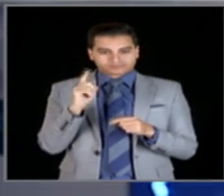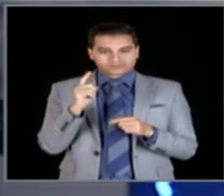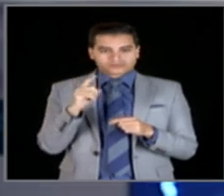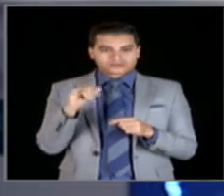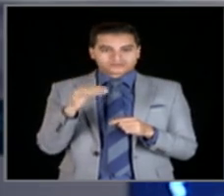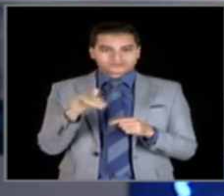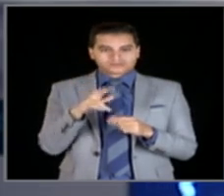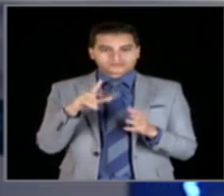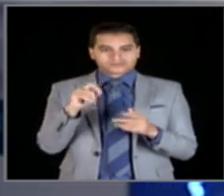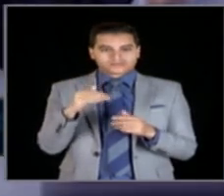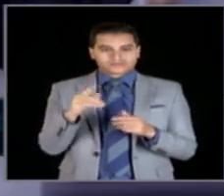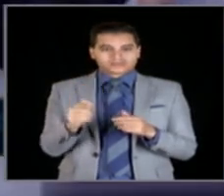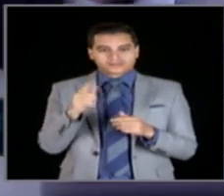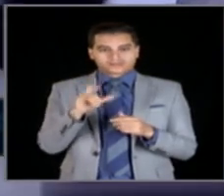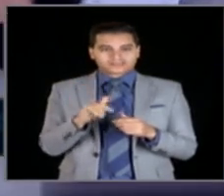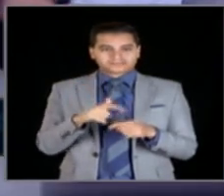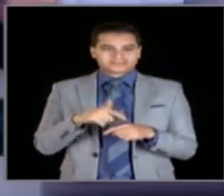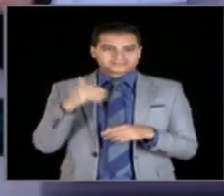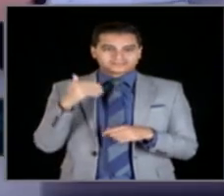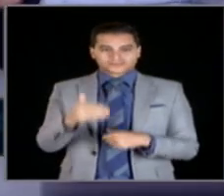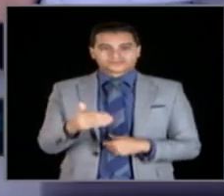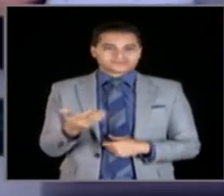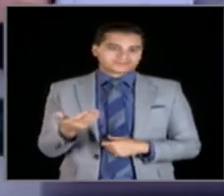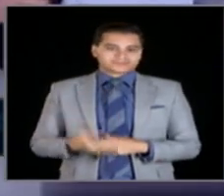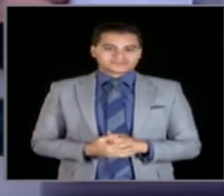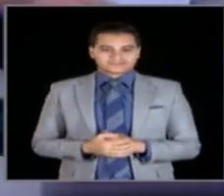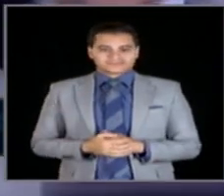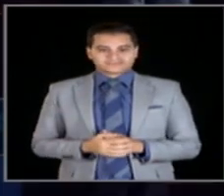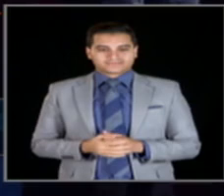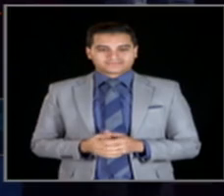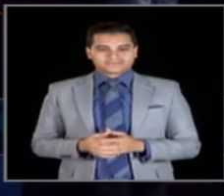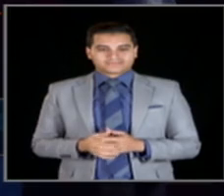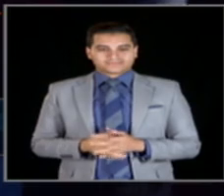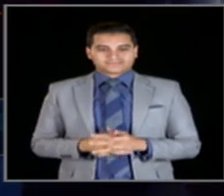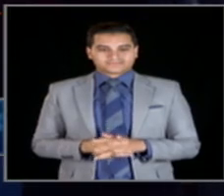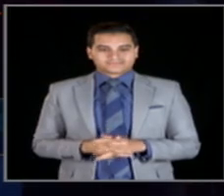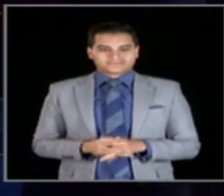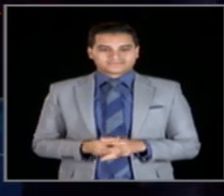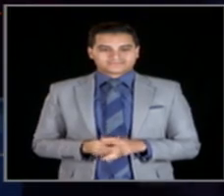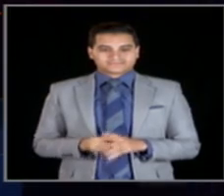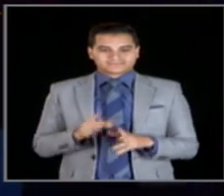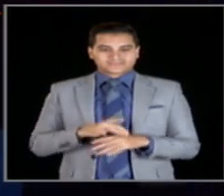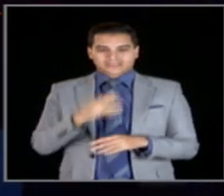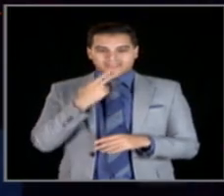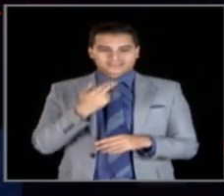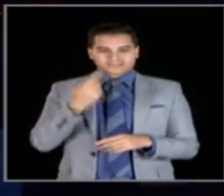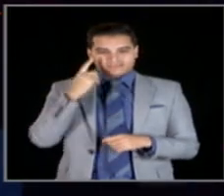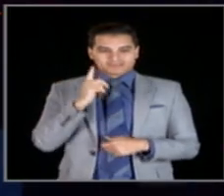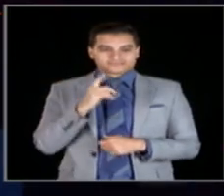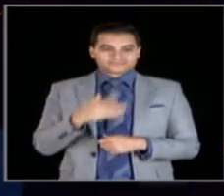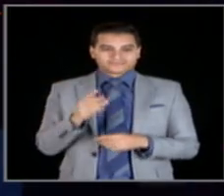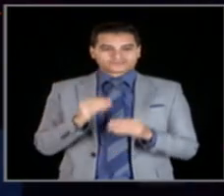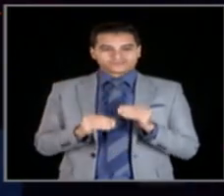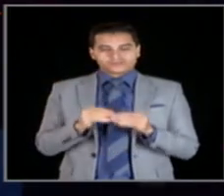يحيى الفخراني. صح. صح. ولكن هارد لك، تعال مكاني.